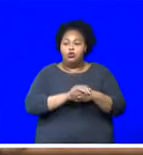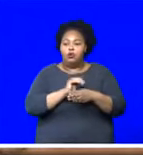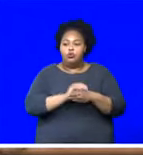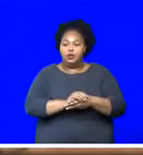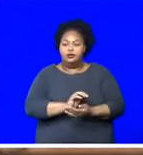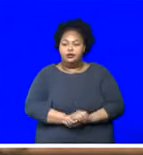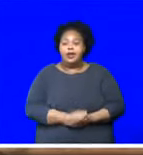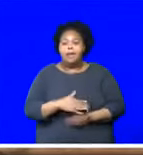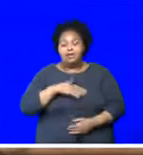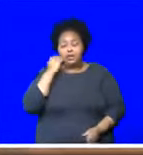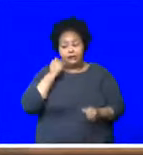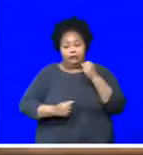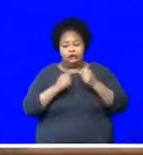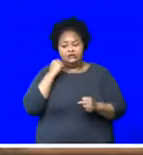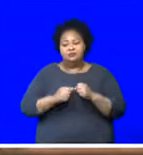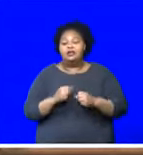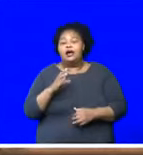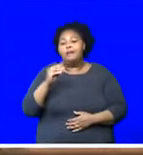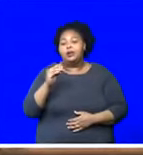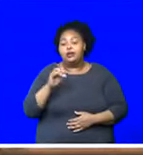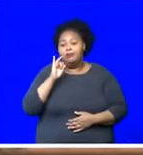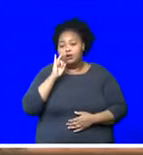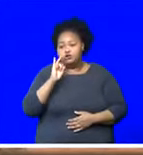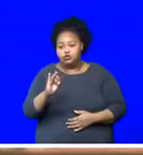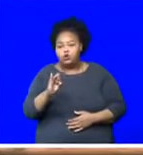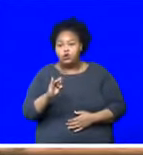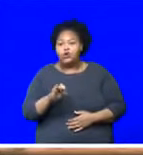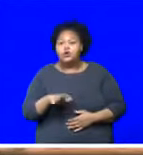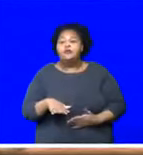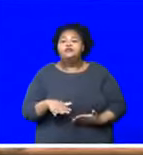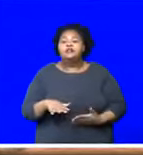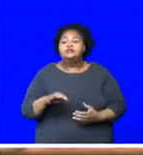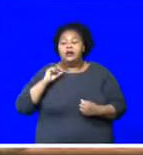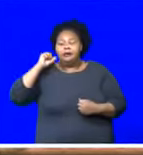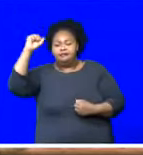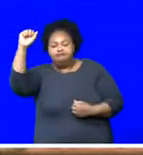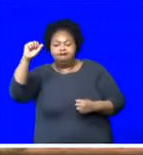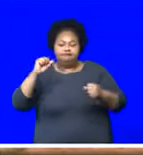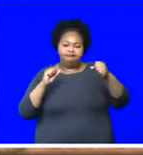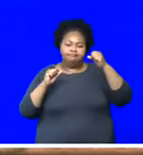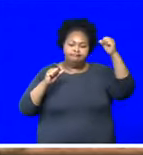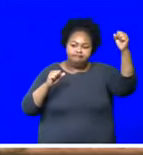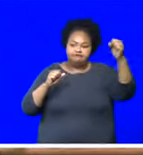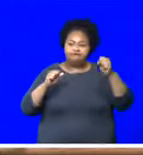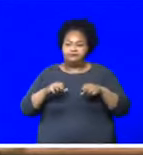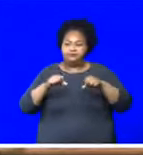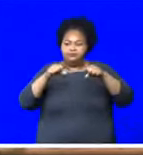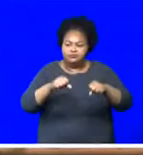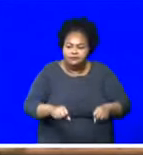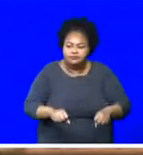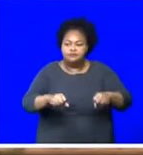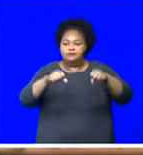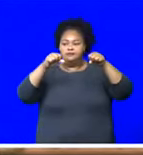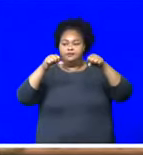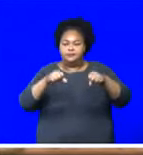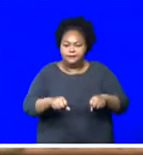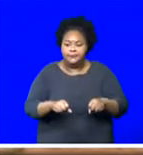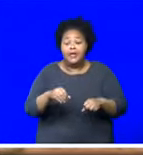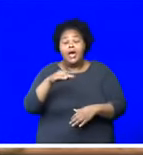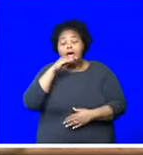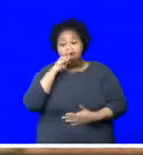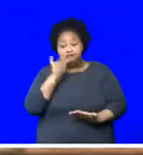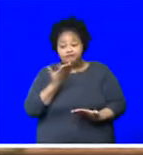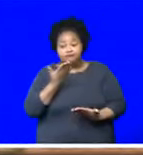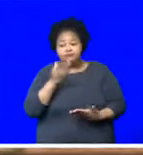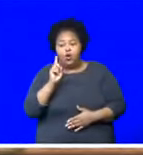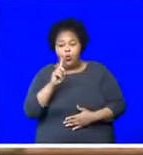ngaba number 2 ene sahamba sawoshaya ama push-ups lapha ene lengikubonile ukuthi kumele ukhone ama exercise